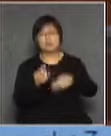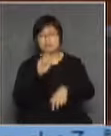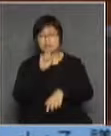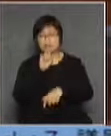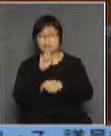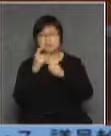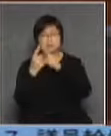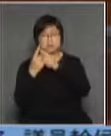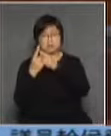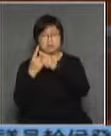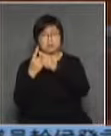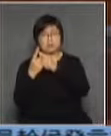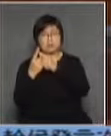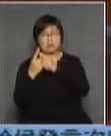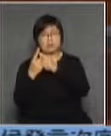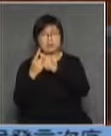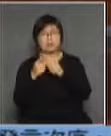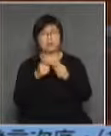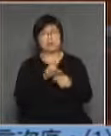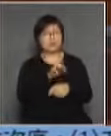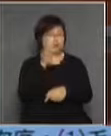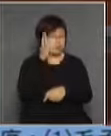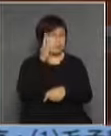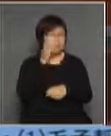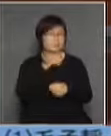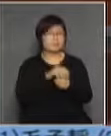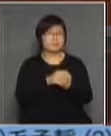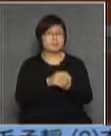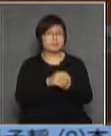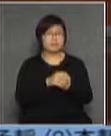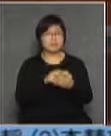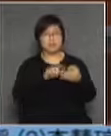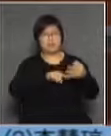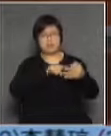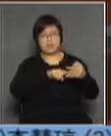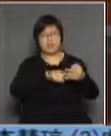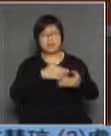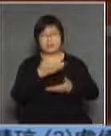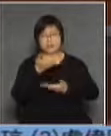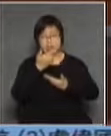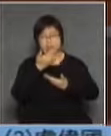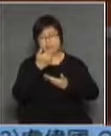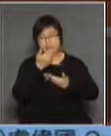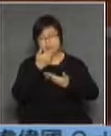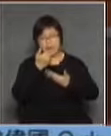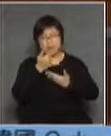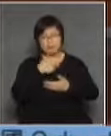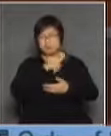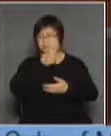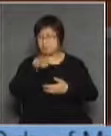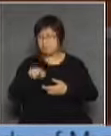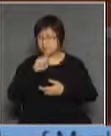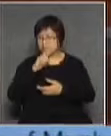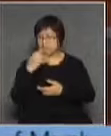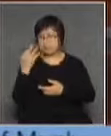民就喺呢個洲際酒店因陶軒食飯嘅時候呢，就見到有三